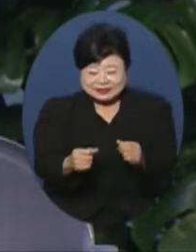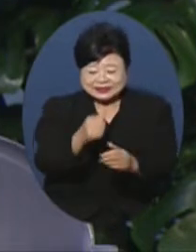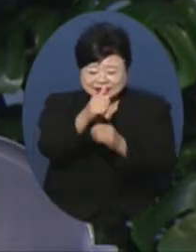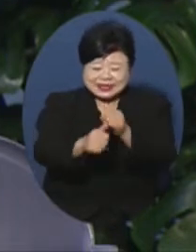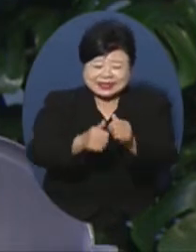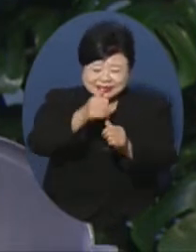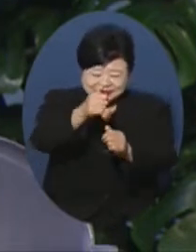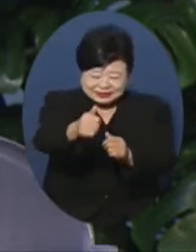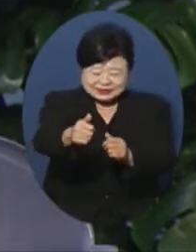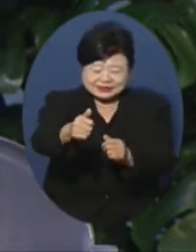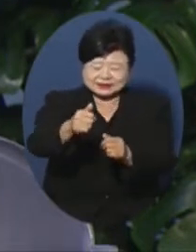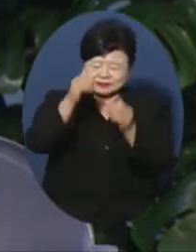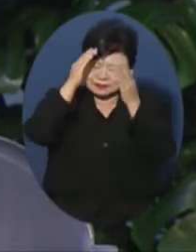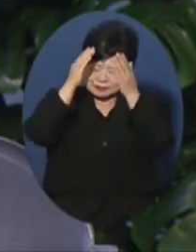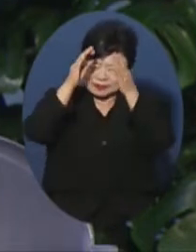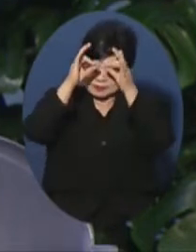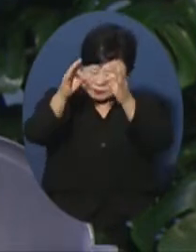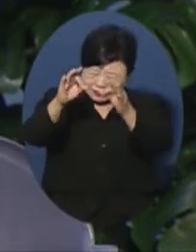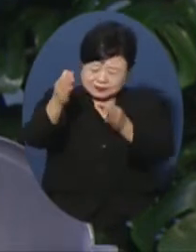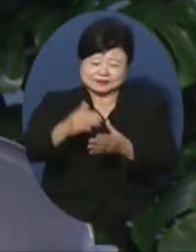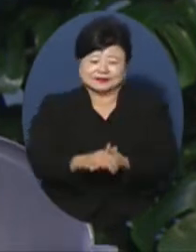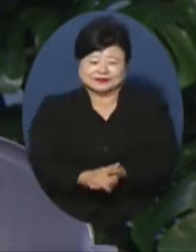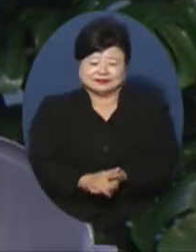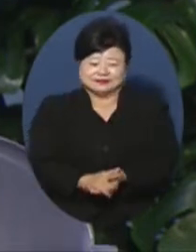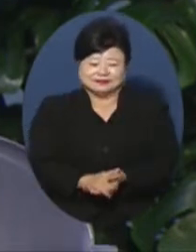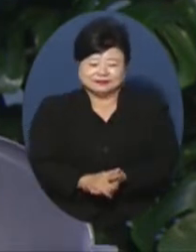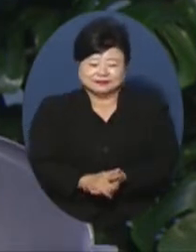하시는 하나님을 바라보아야 합니다.